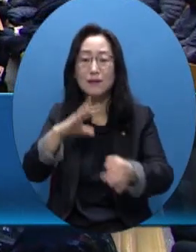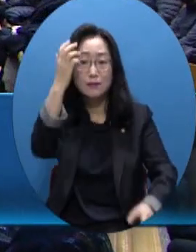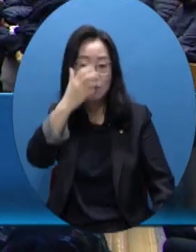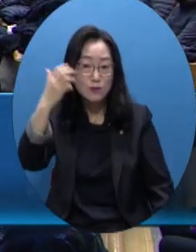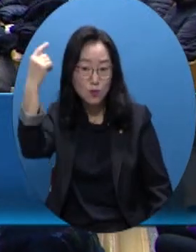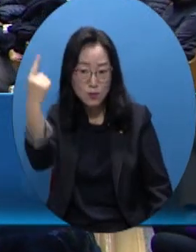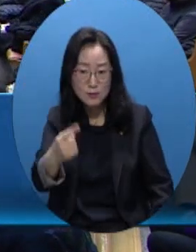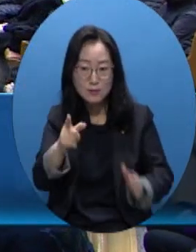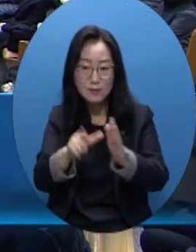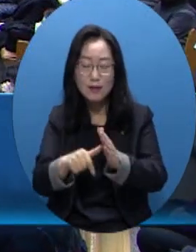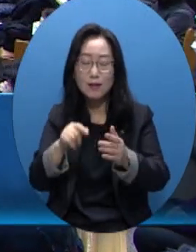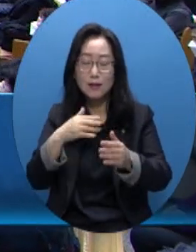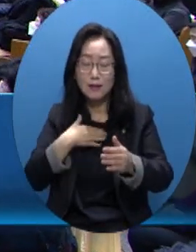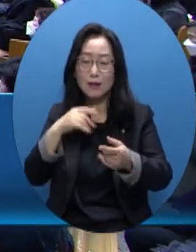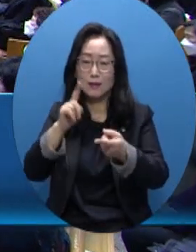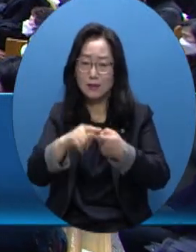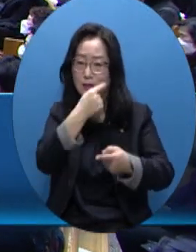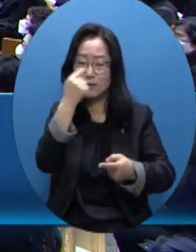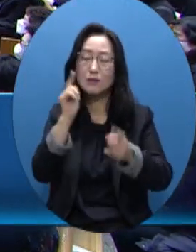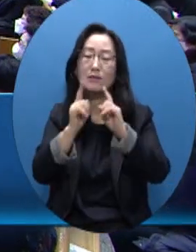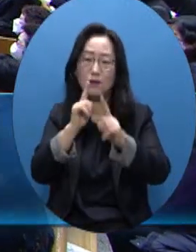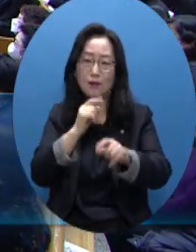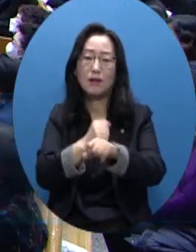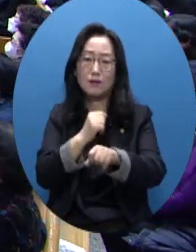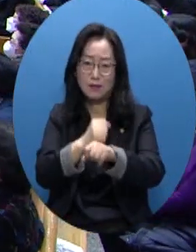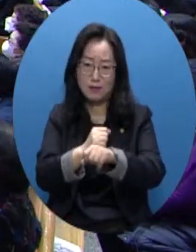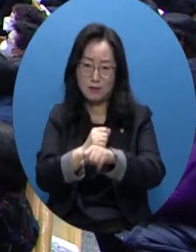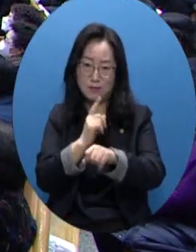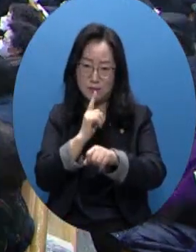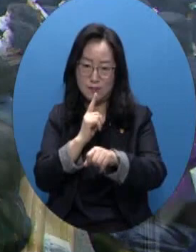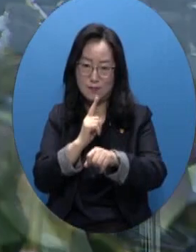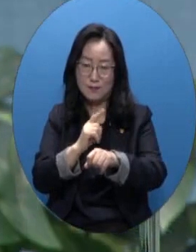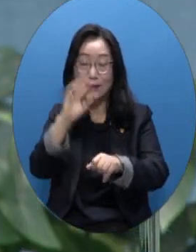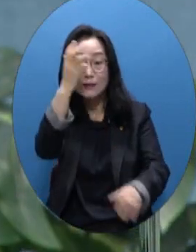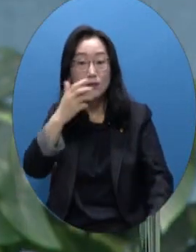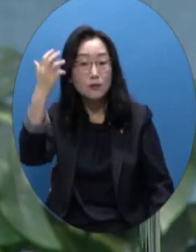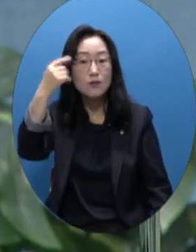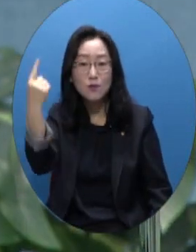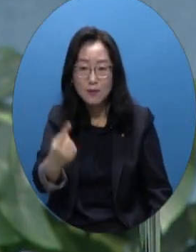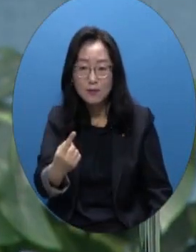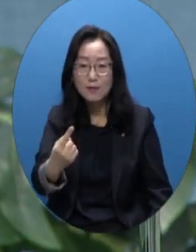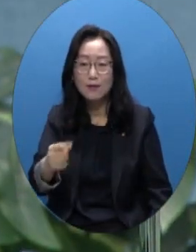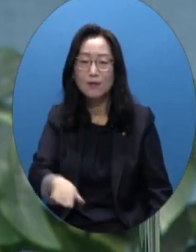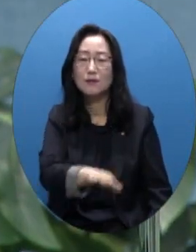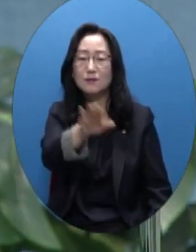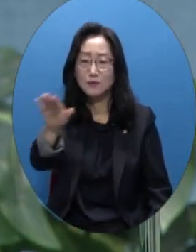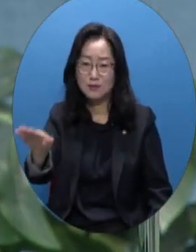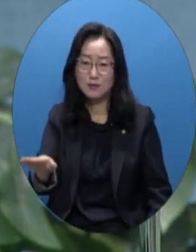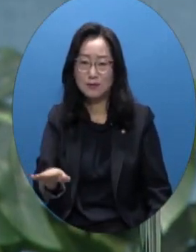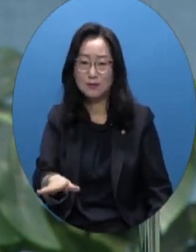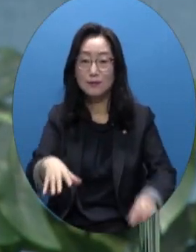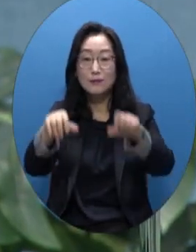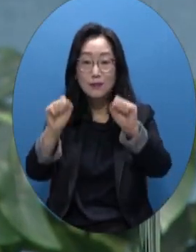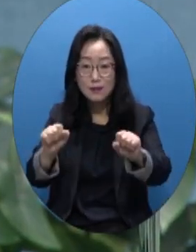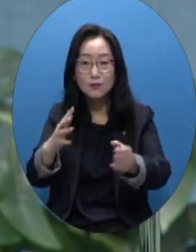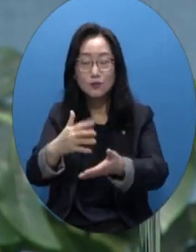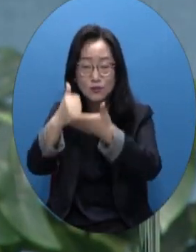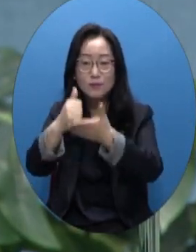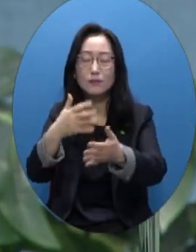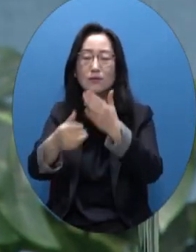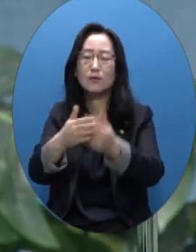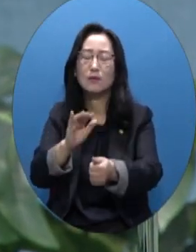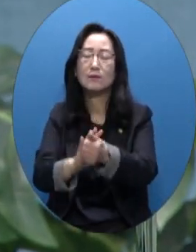기관 하실 것이오 칼레 넣어야 성령이 오시면 우리에게 사회적 힘을 체험하게